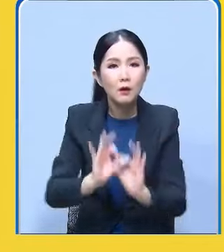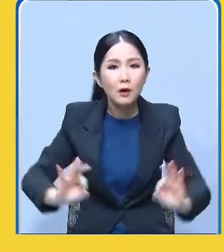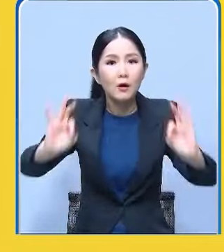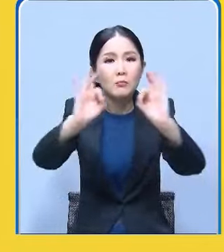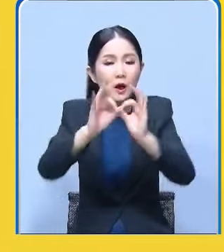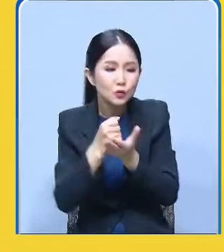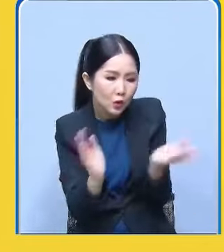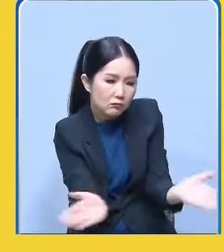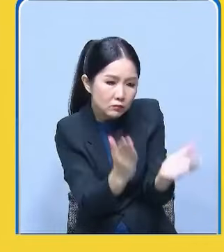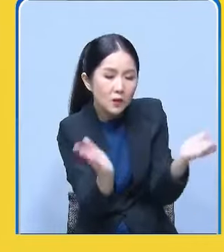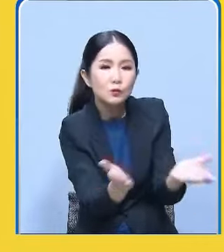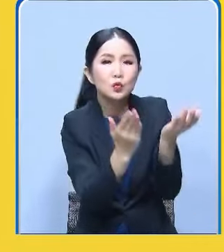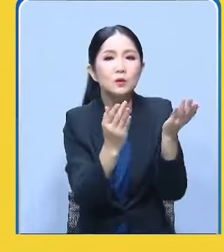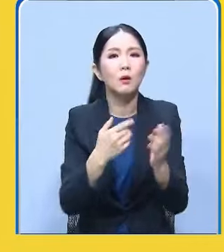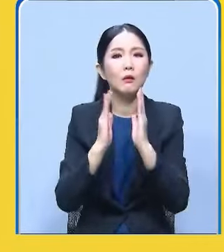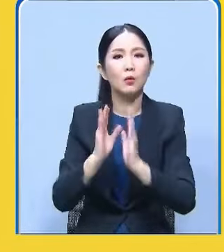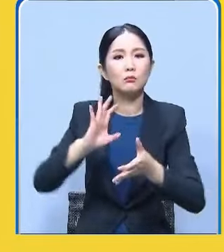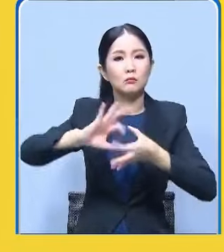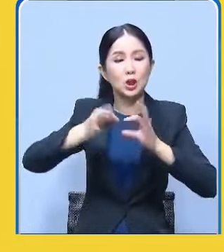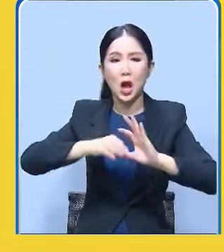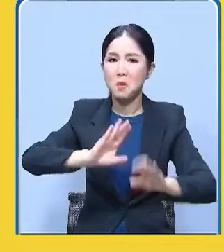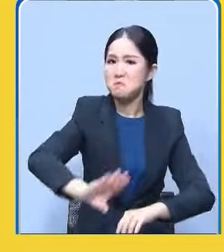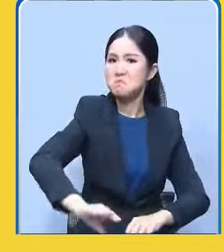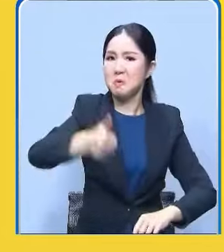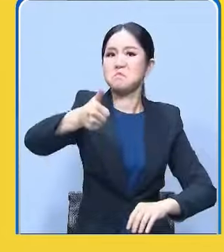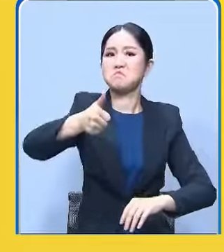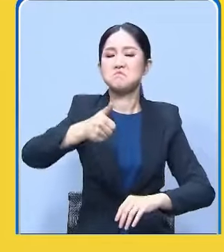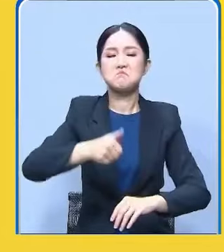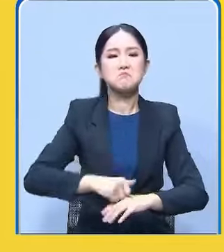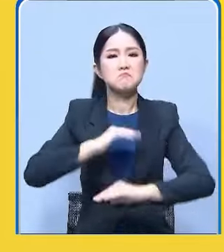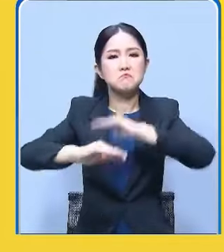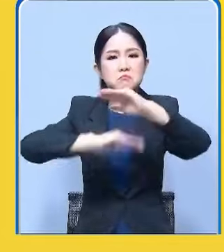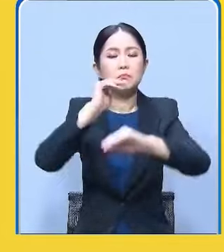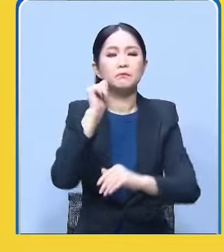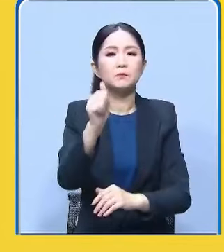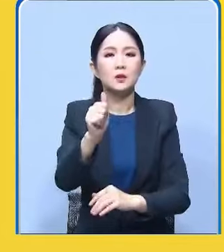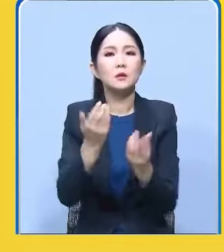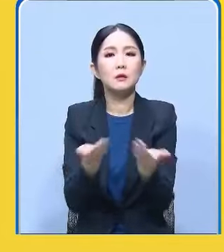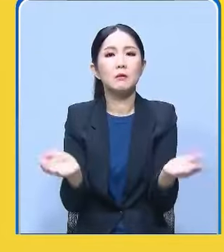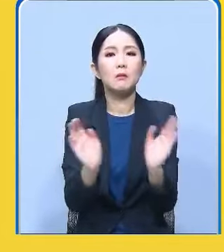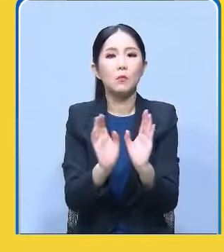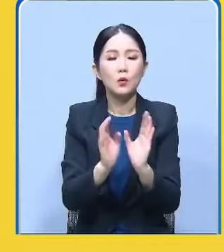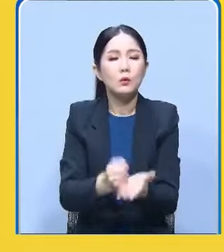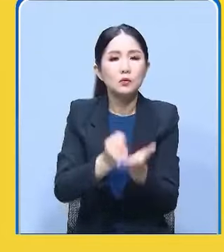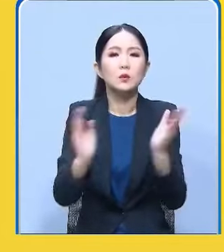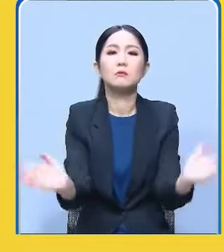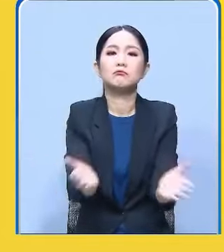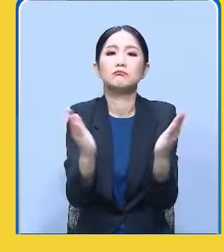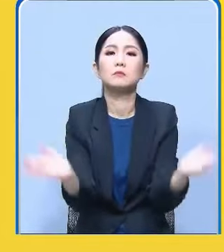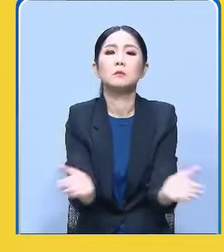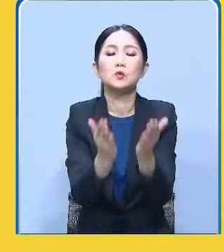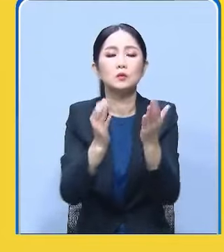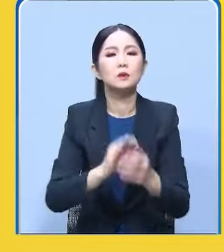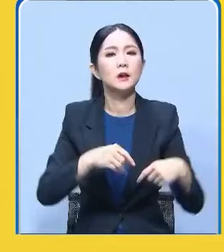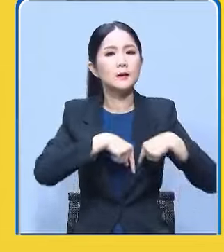นักกีฬาแต่ละคนถูกไหมคะมันเหมือนแบบว่าเป็นทัพหลังอ่ะที่คอยผลักดันคอยสนับสนุนอย่างน้อยๆก็คือกำลัง